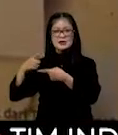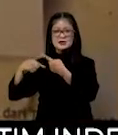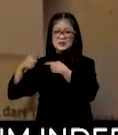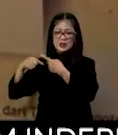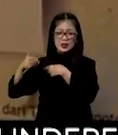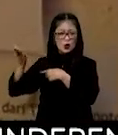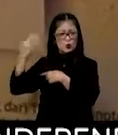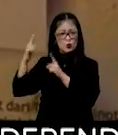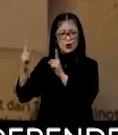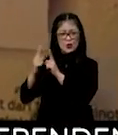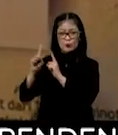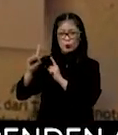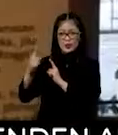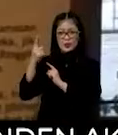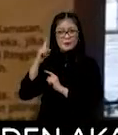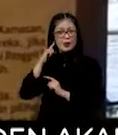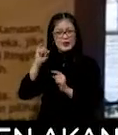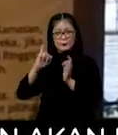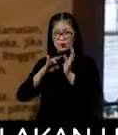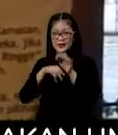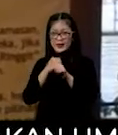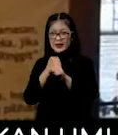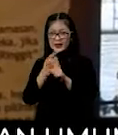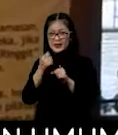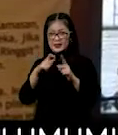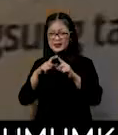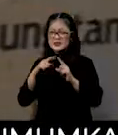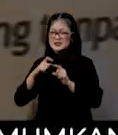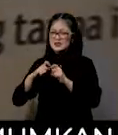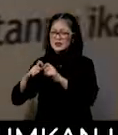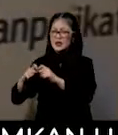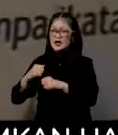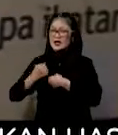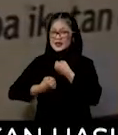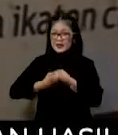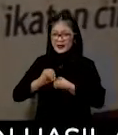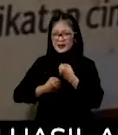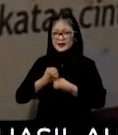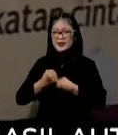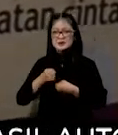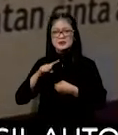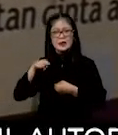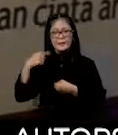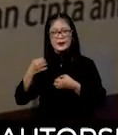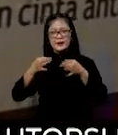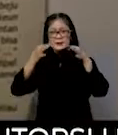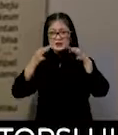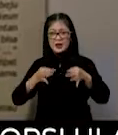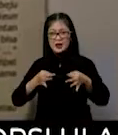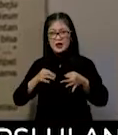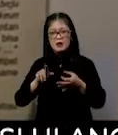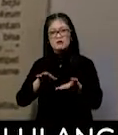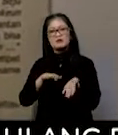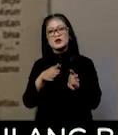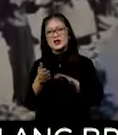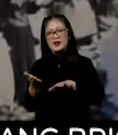Ibu Inggit, percintaan, perjuangan, penjara, pengasingan hingga kematian.